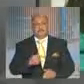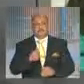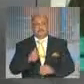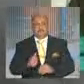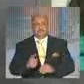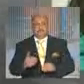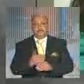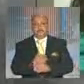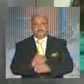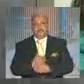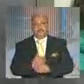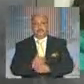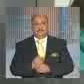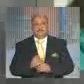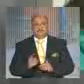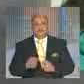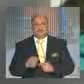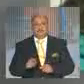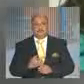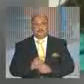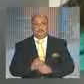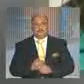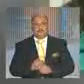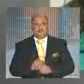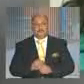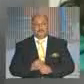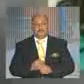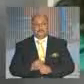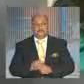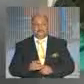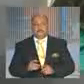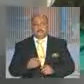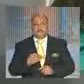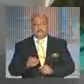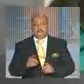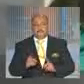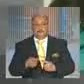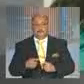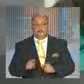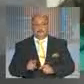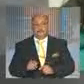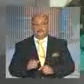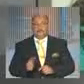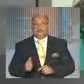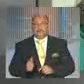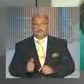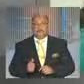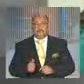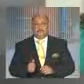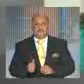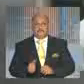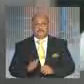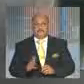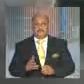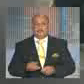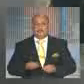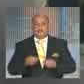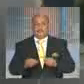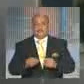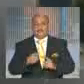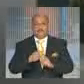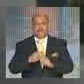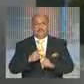فما برشا حاجات، الناس ما عادش تميل للثقافة وما عادش تميل للموسيقى والفن، يعني تظاهروا باهي. عجبني